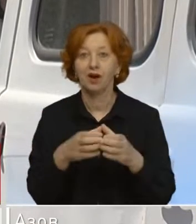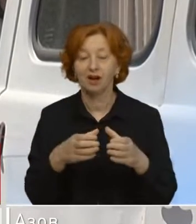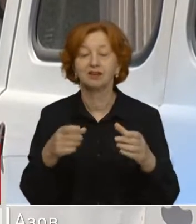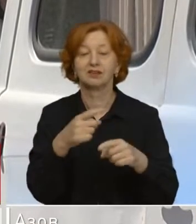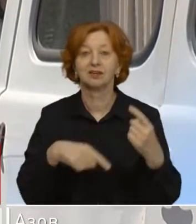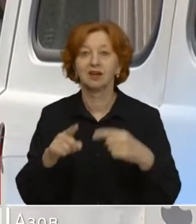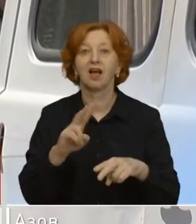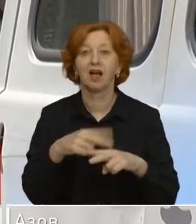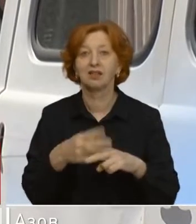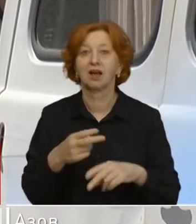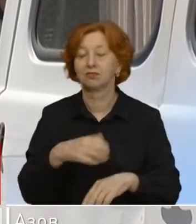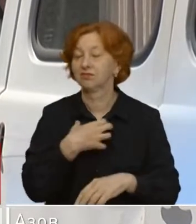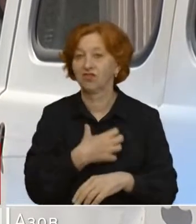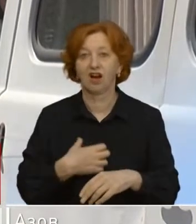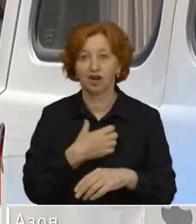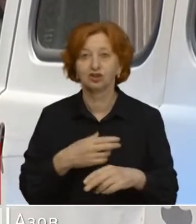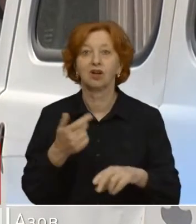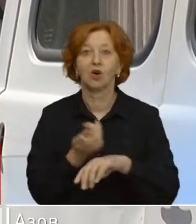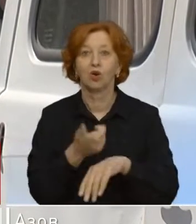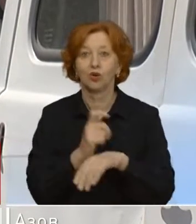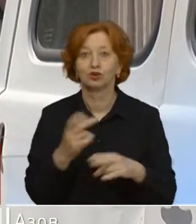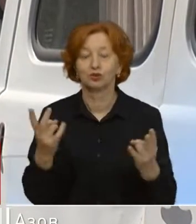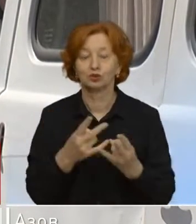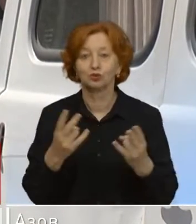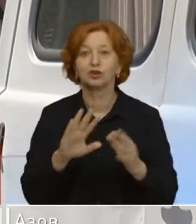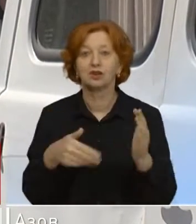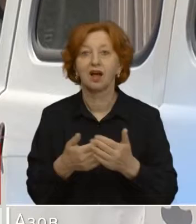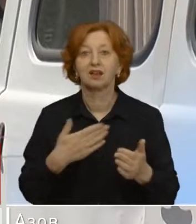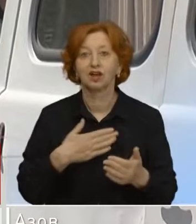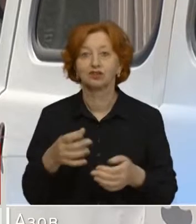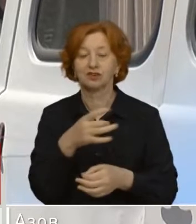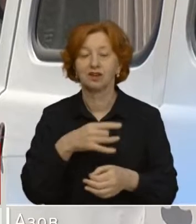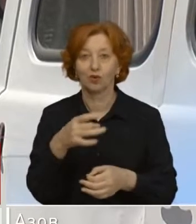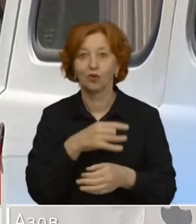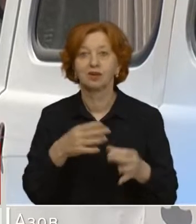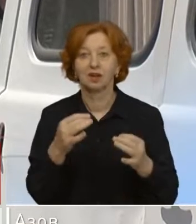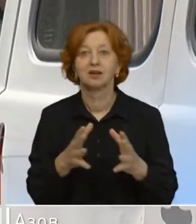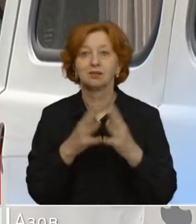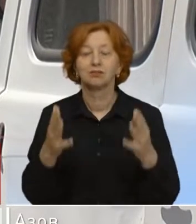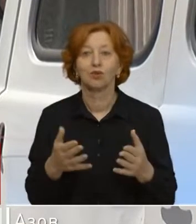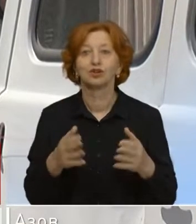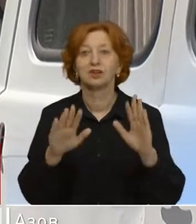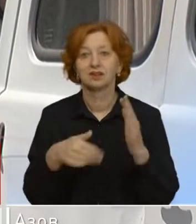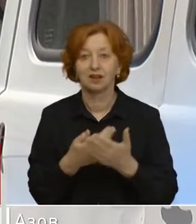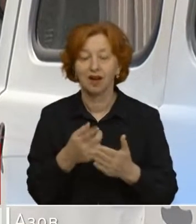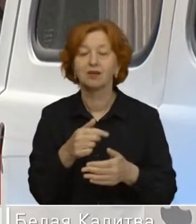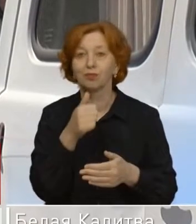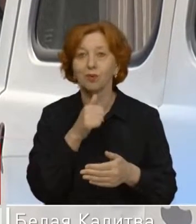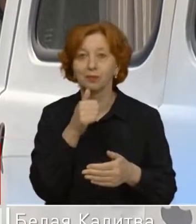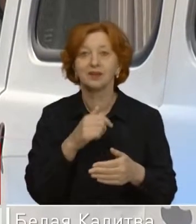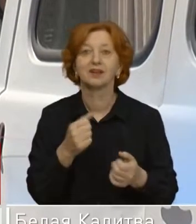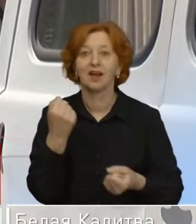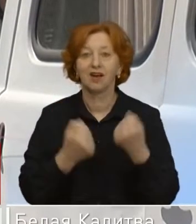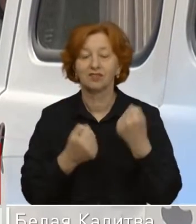очень актуально и по возможности выделить для Ремонтинского района еще средства для покупки автомобилей